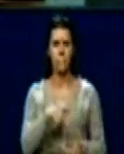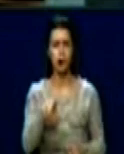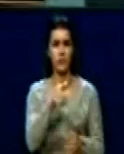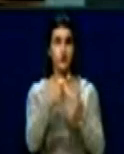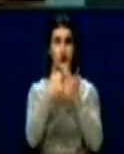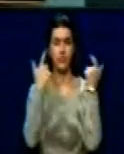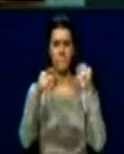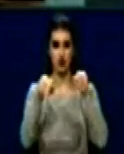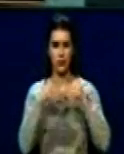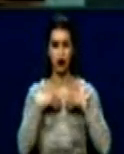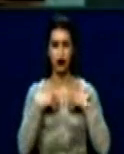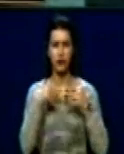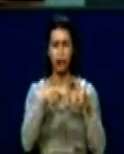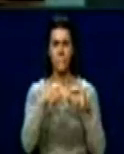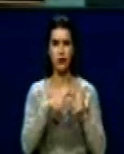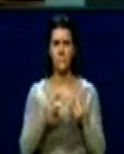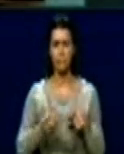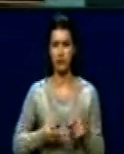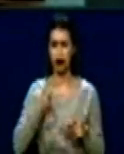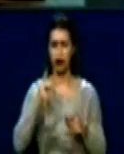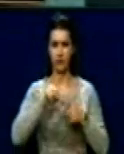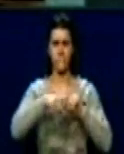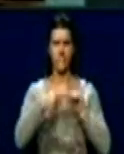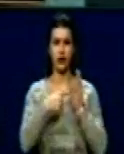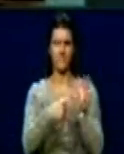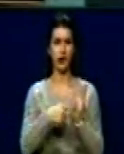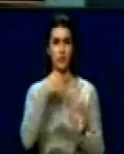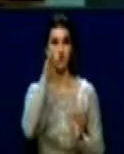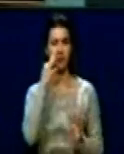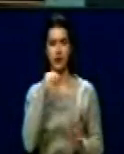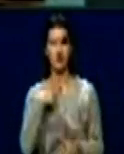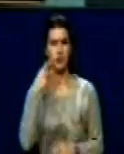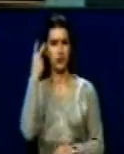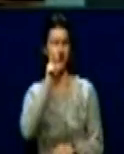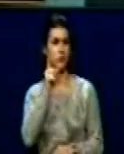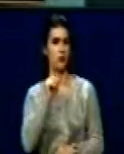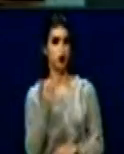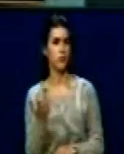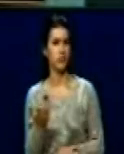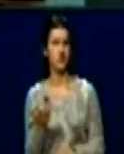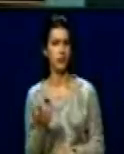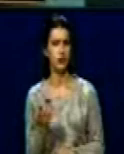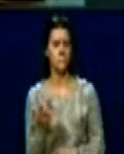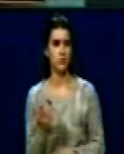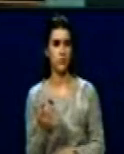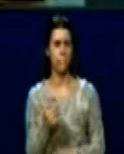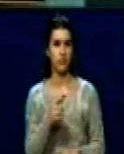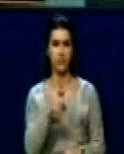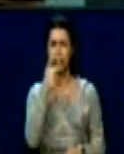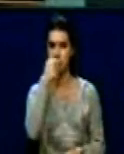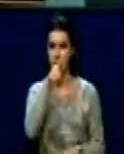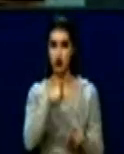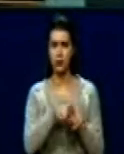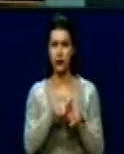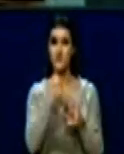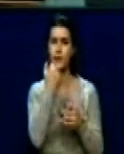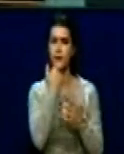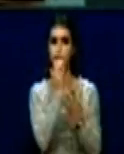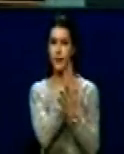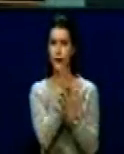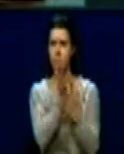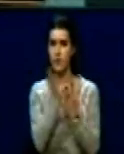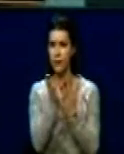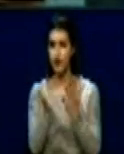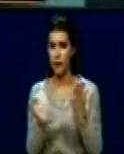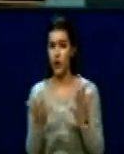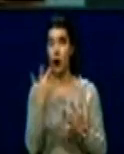çka është ky lavdë i përgatitjes mirë teknike të buxhetit, se s'po e kuptoj çka është ajo përgatitje mirë e buxhetit. A është për shkak se vijat janë në vend apo për shkak